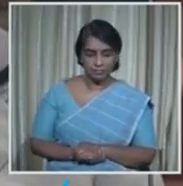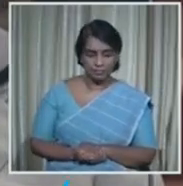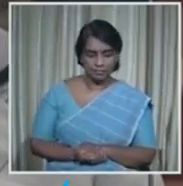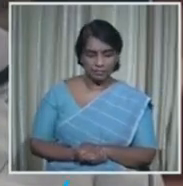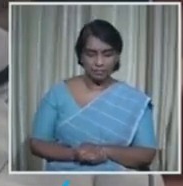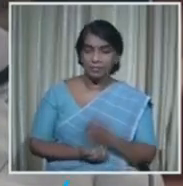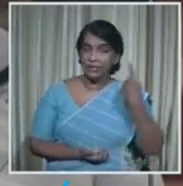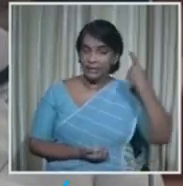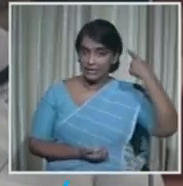ඊයේ දිනේ